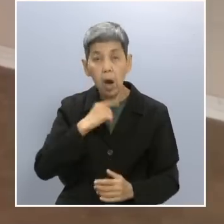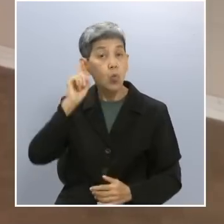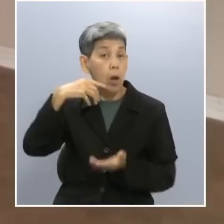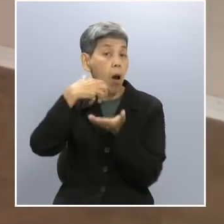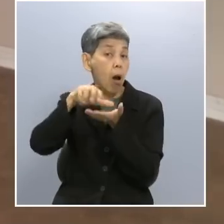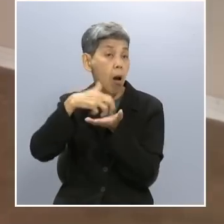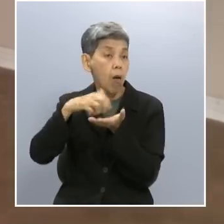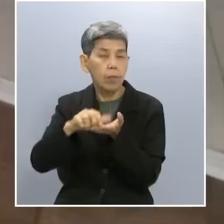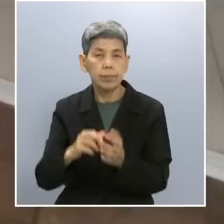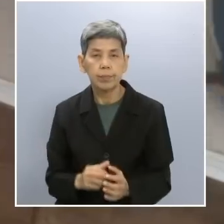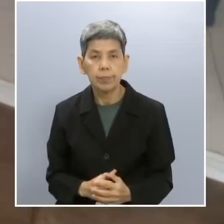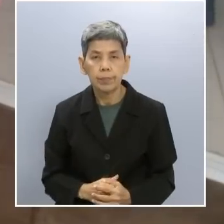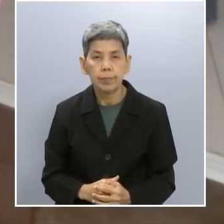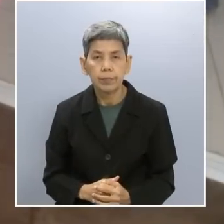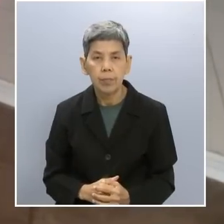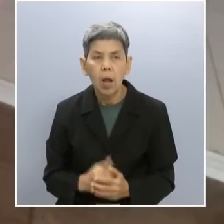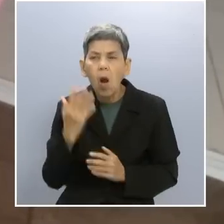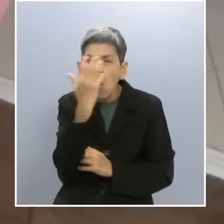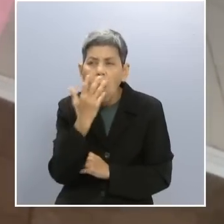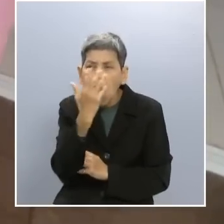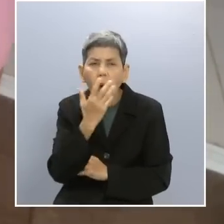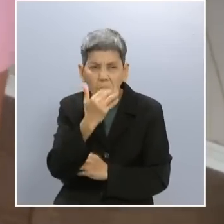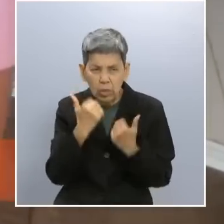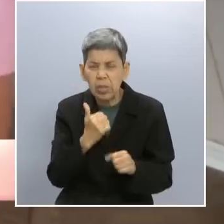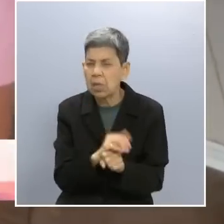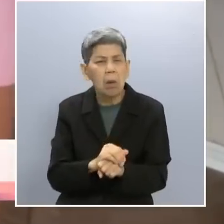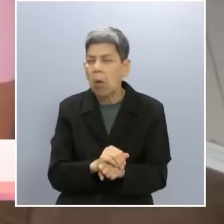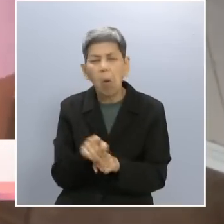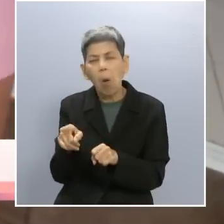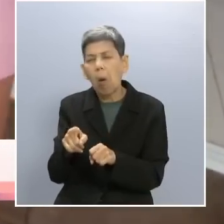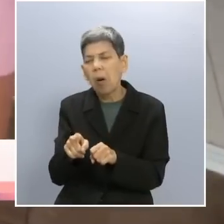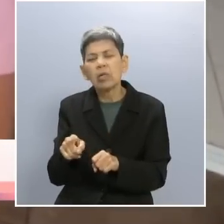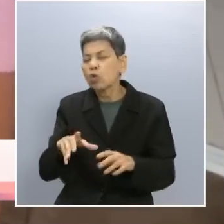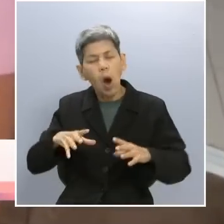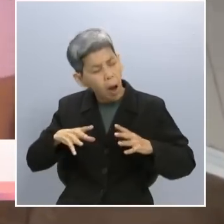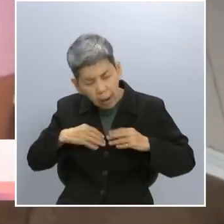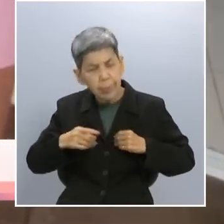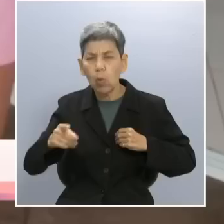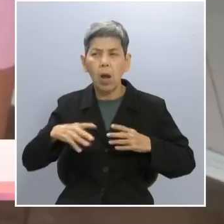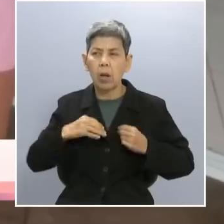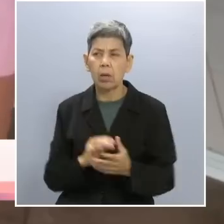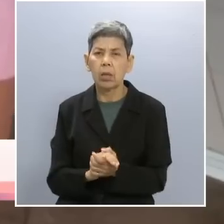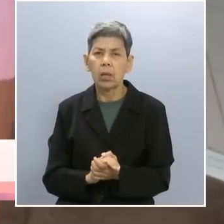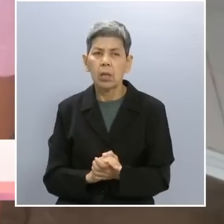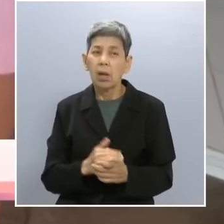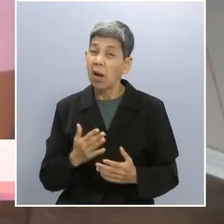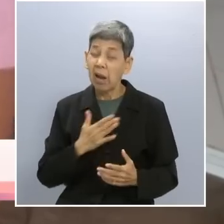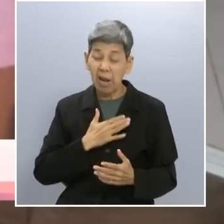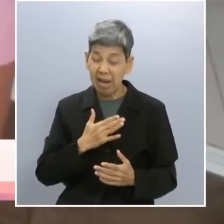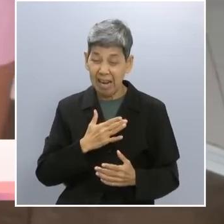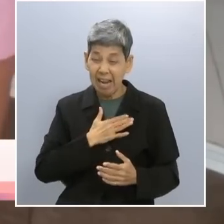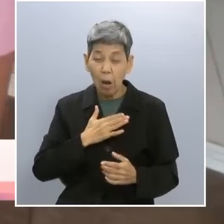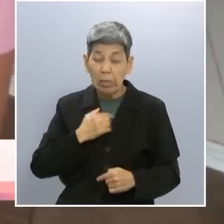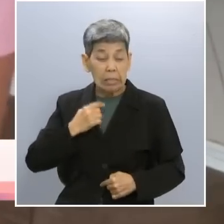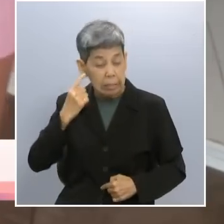นะหลอกคนอื่นได้แล้วเพราะตอนนี้เรื่องมันแตกแล้วให้ยอมรับแล้วก็ไม่ใช่ว่าเราเนี่ยจะไป